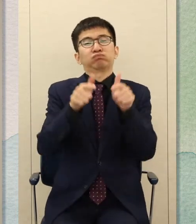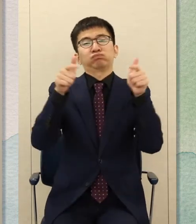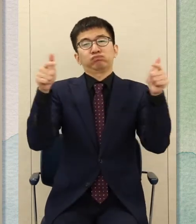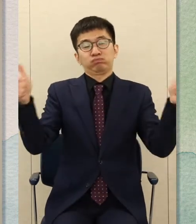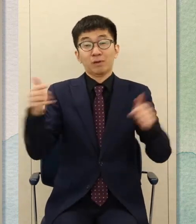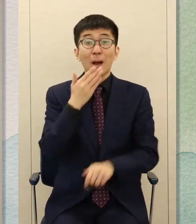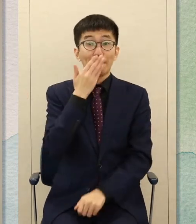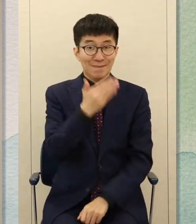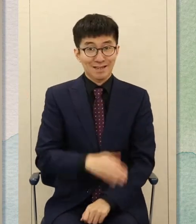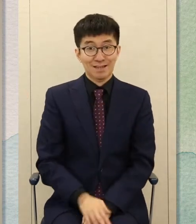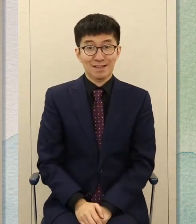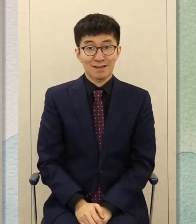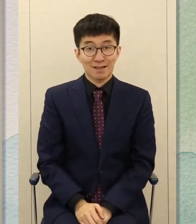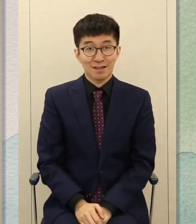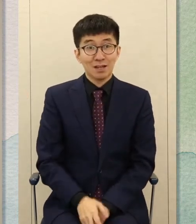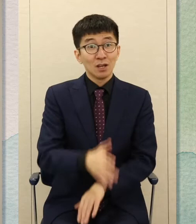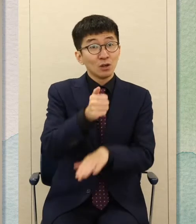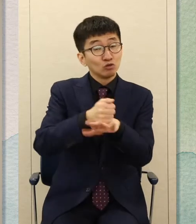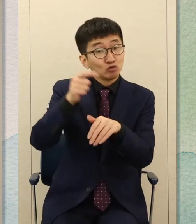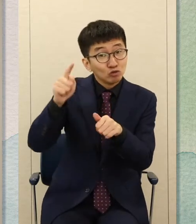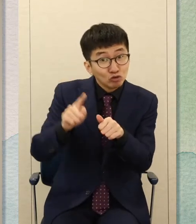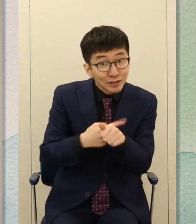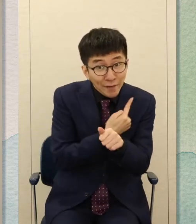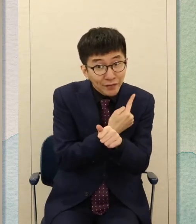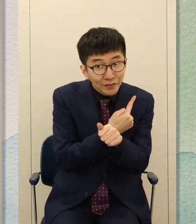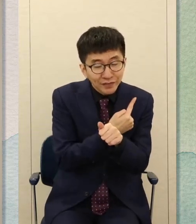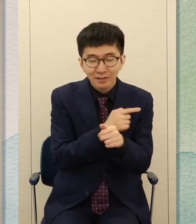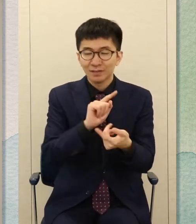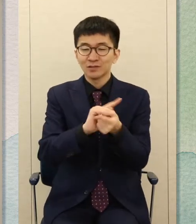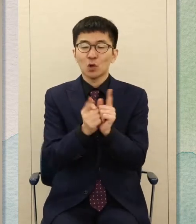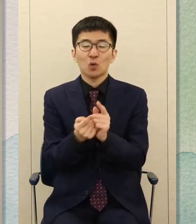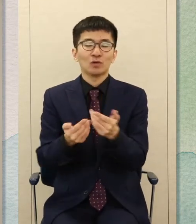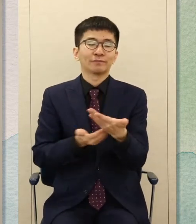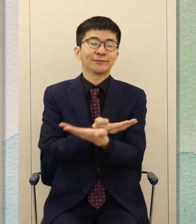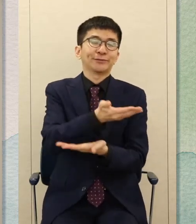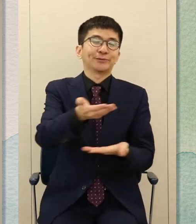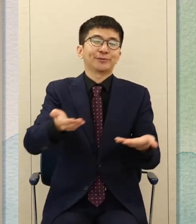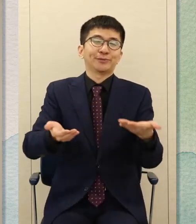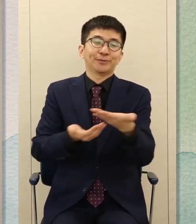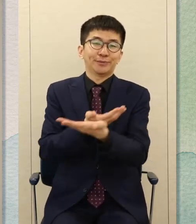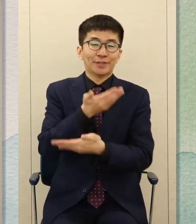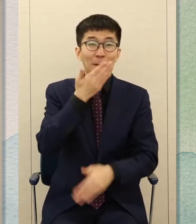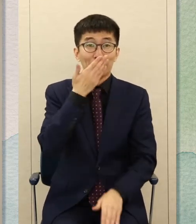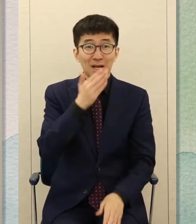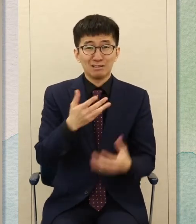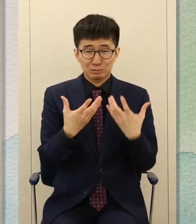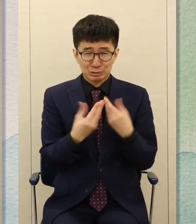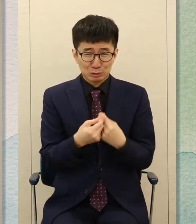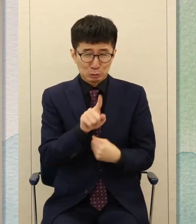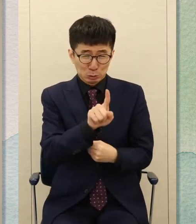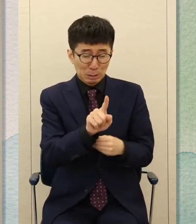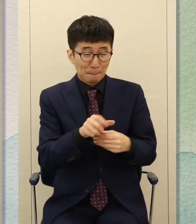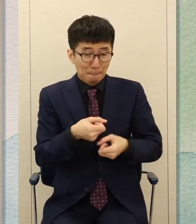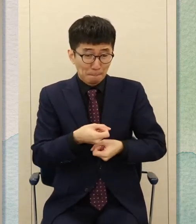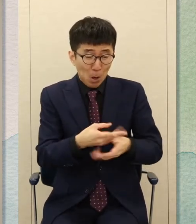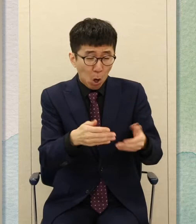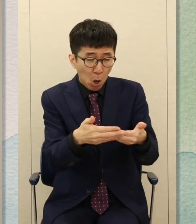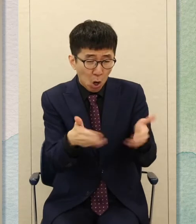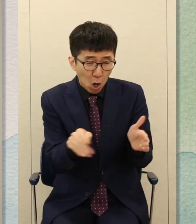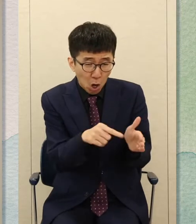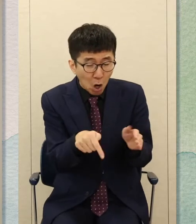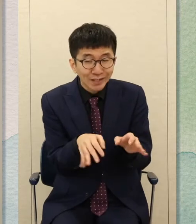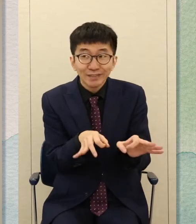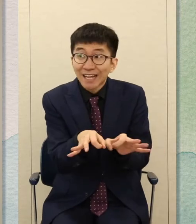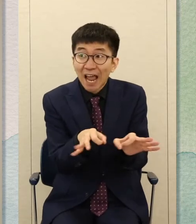그래서 함께 생활을 꾸려 나갑니다. 그래서 쬐끄만 한평 독서 그러니까 한평 책 장터